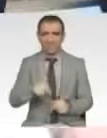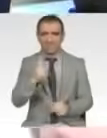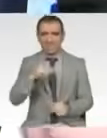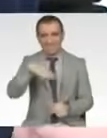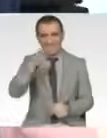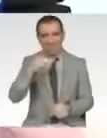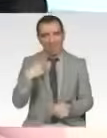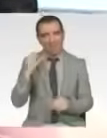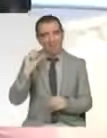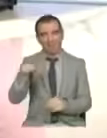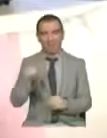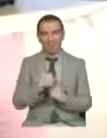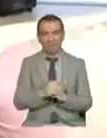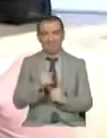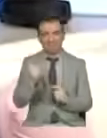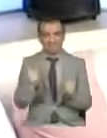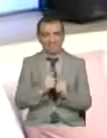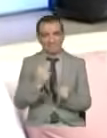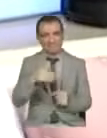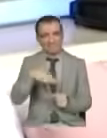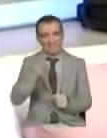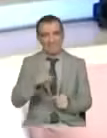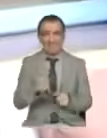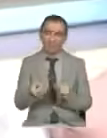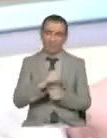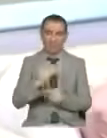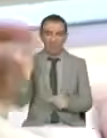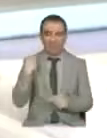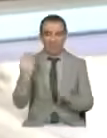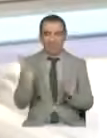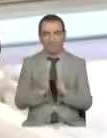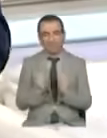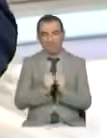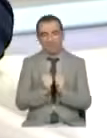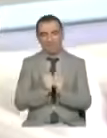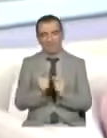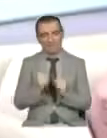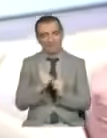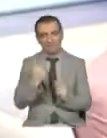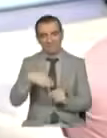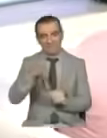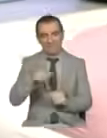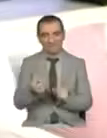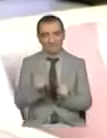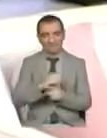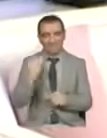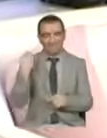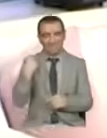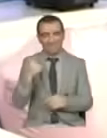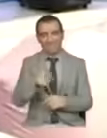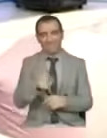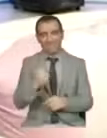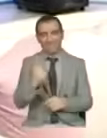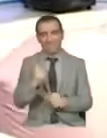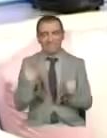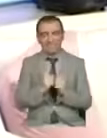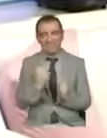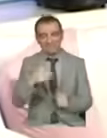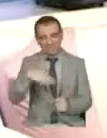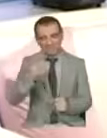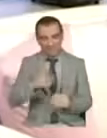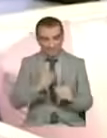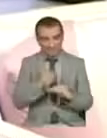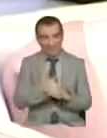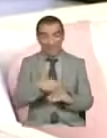reklama atar mısın der misin? Kısa bir reklam, reklamlardan sonra birlikteyiz. Kısa bir reklama gireceğiz. Reklamlardan sonra konuşamadım bir saniye. Kısa bir reklama